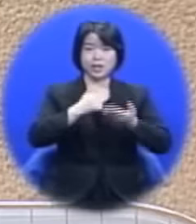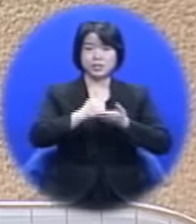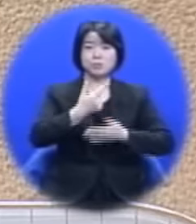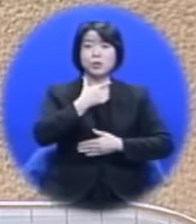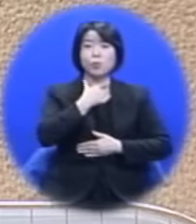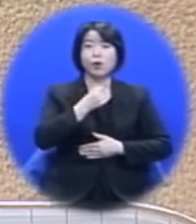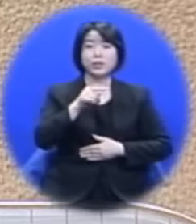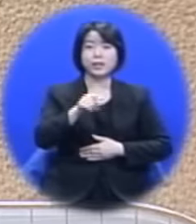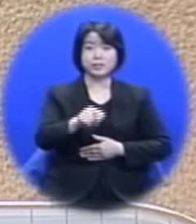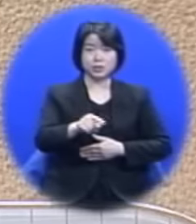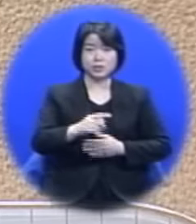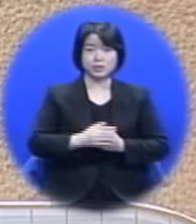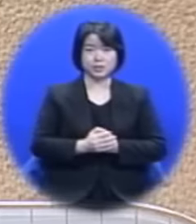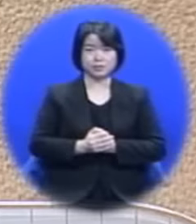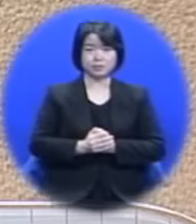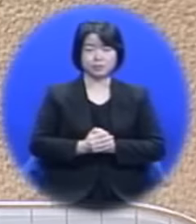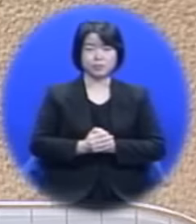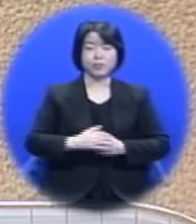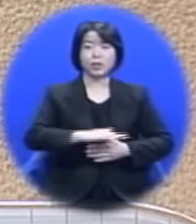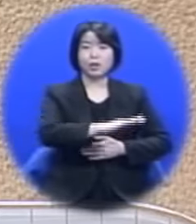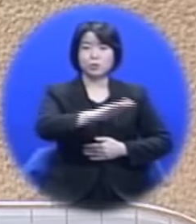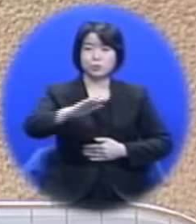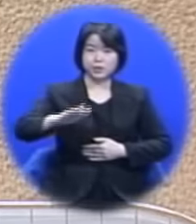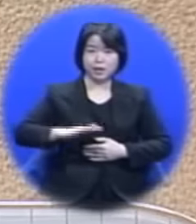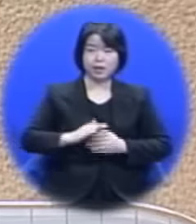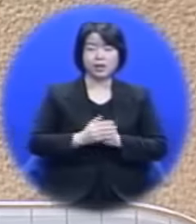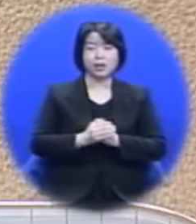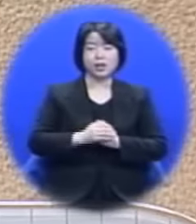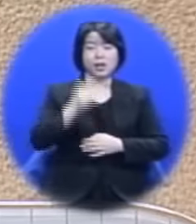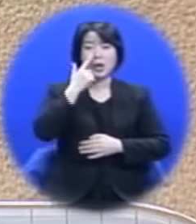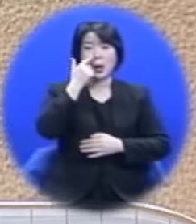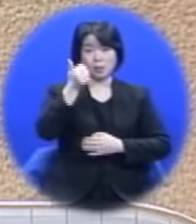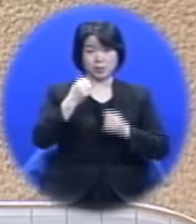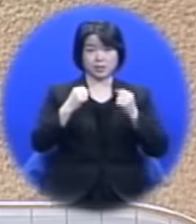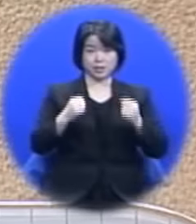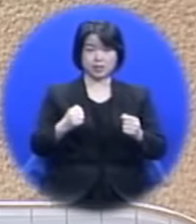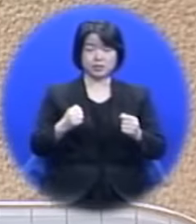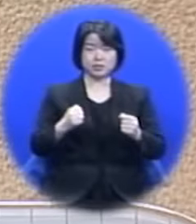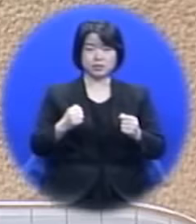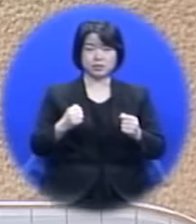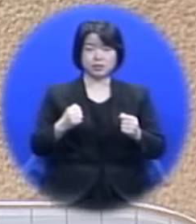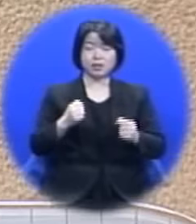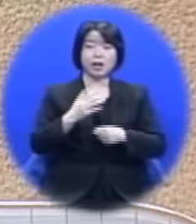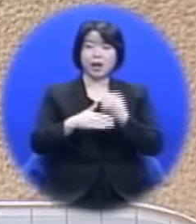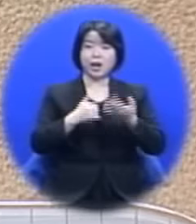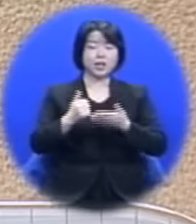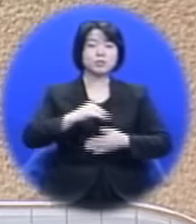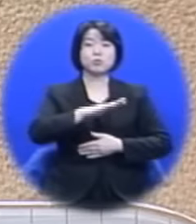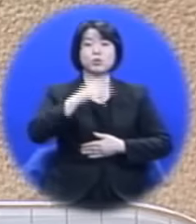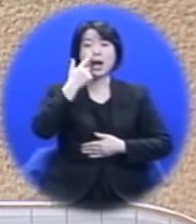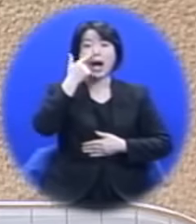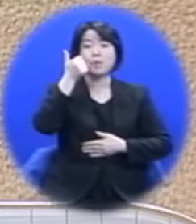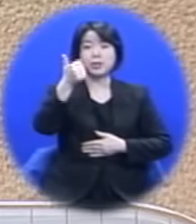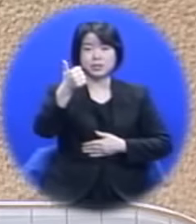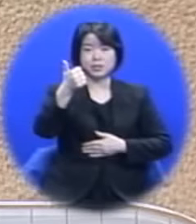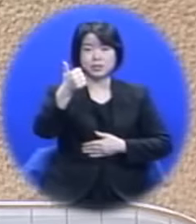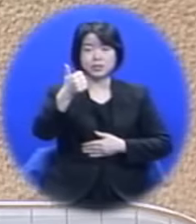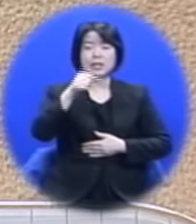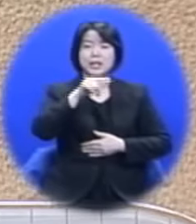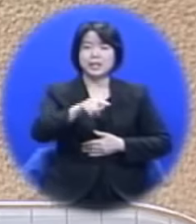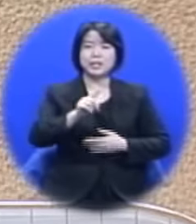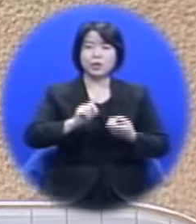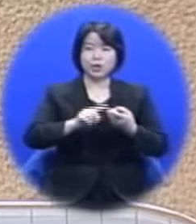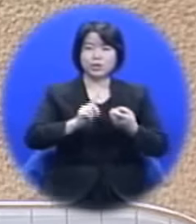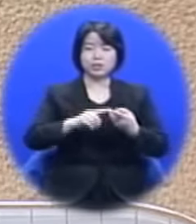원하는 것이요 우리가 아버지가 계시다 하나님이 우리 아버지시라이